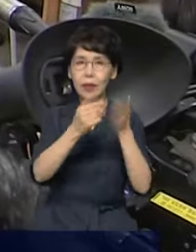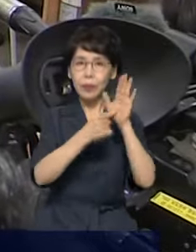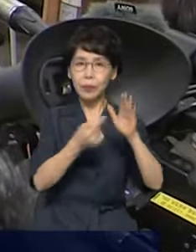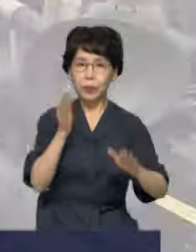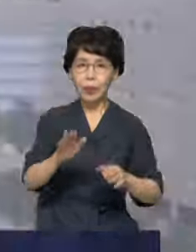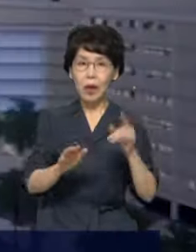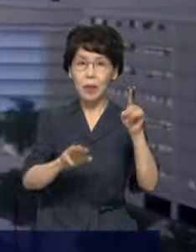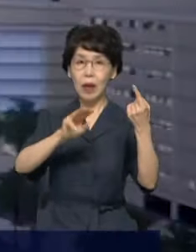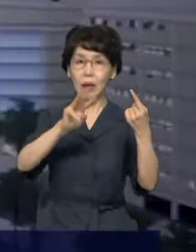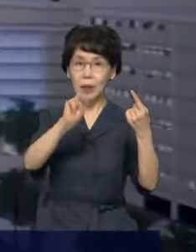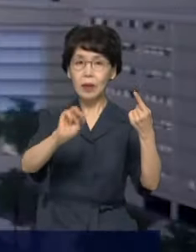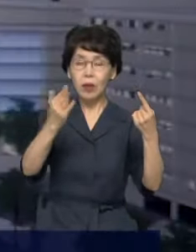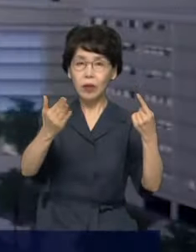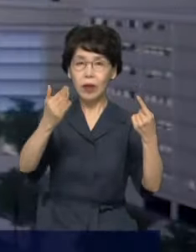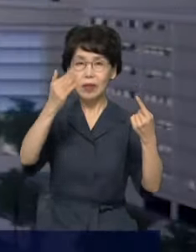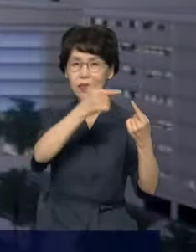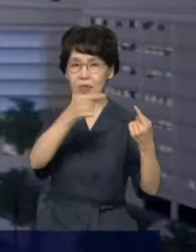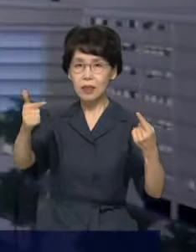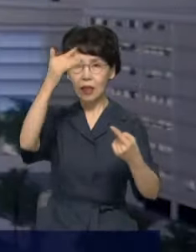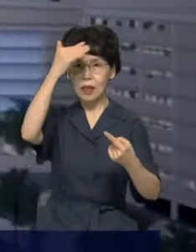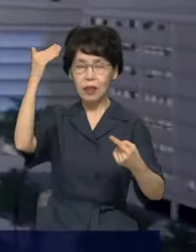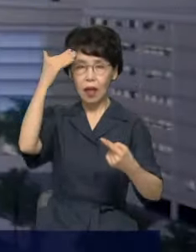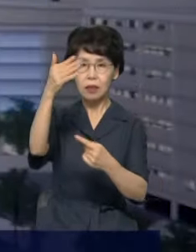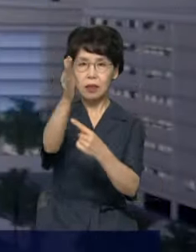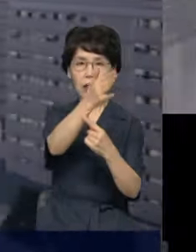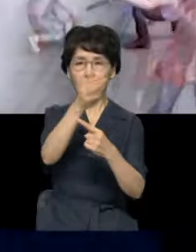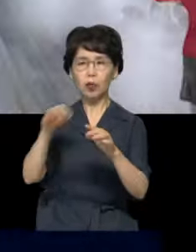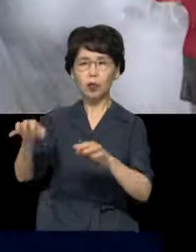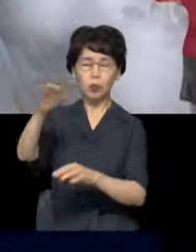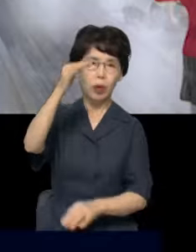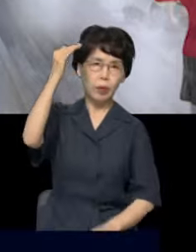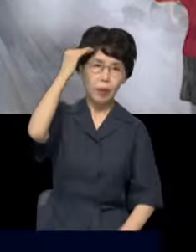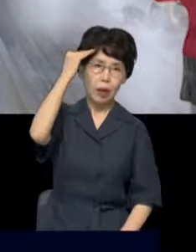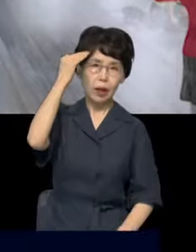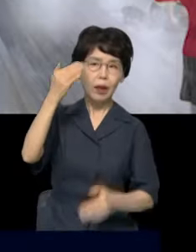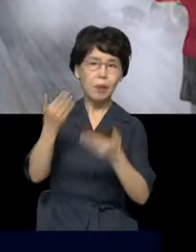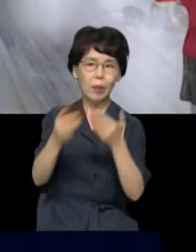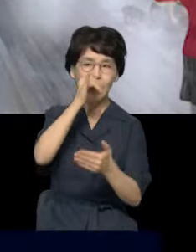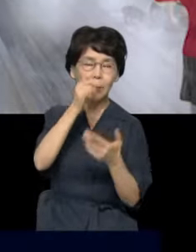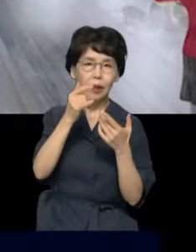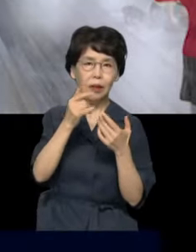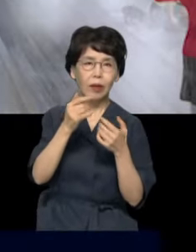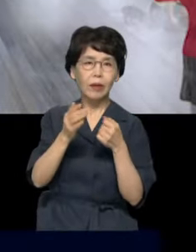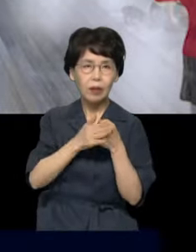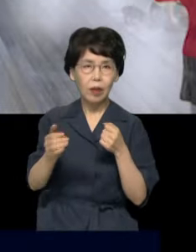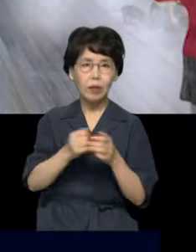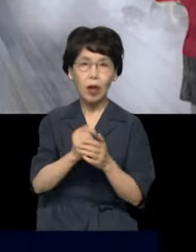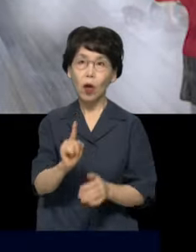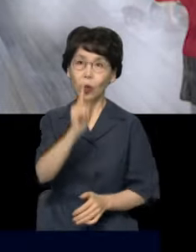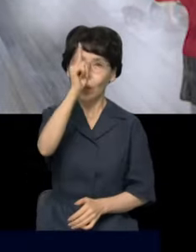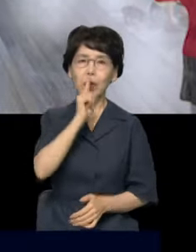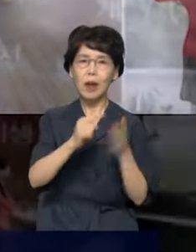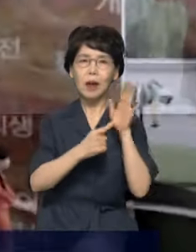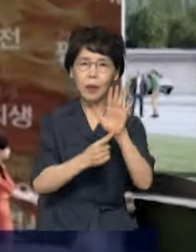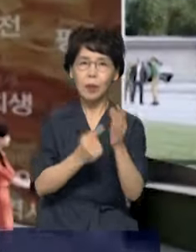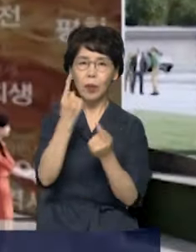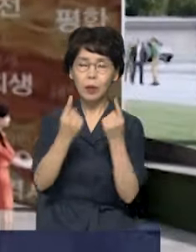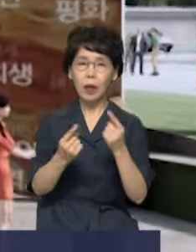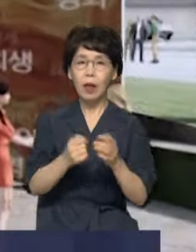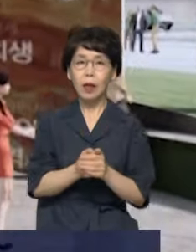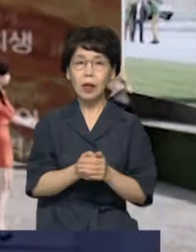100m에 달하는 거대한 태극기 계양대가 주위 경관을 해친다는 비판을 의식한 듯 계양대 높이를 강조하는 대신 시민의 눈높이가